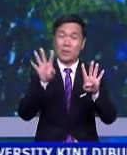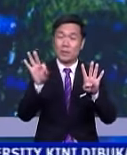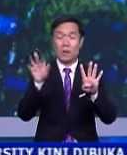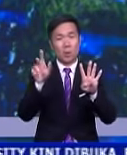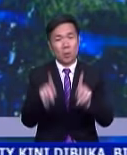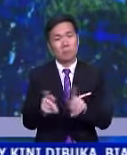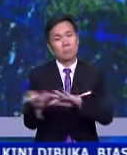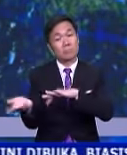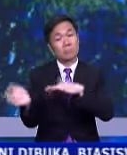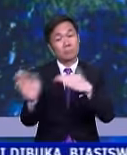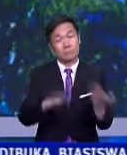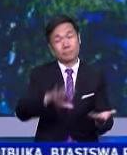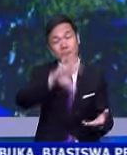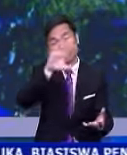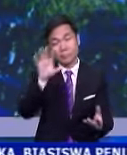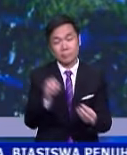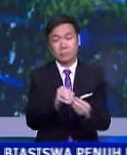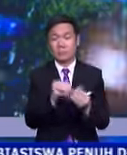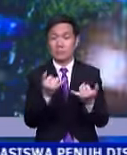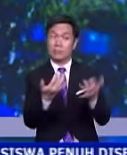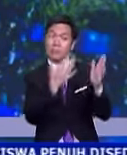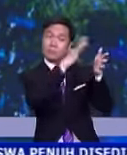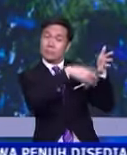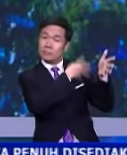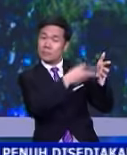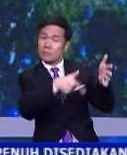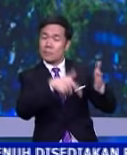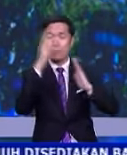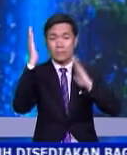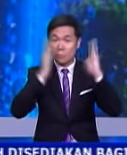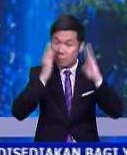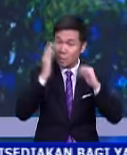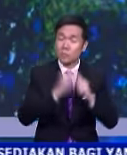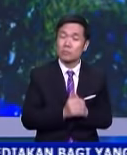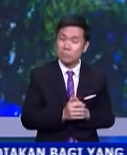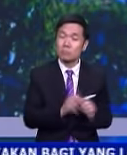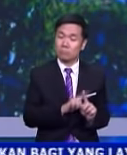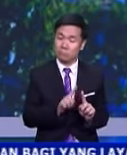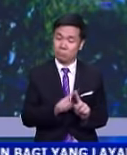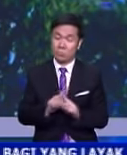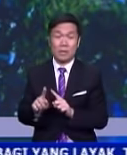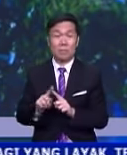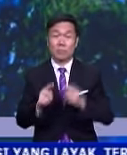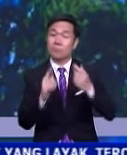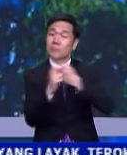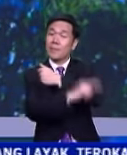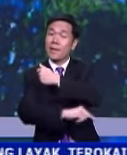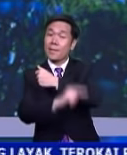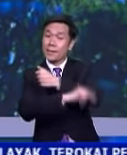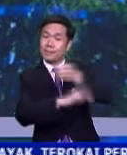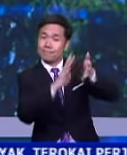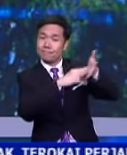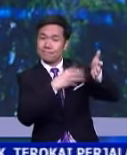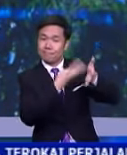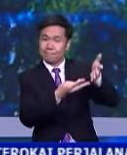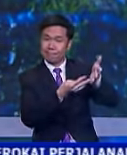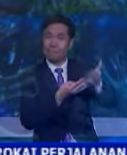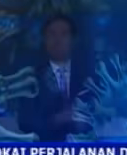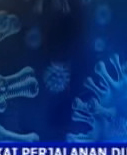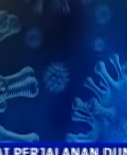4,349. Berikut statistik harian COVID-19 dalam negara diikuti jumlah kes mengikut negeri.